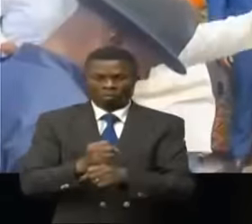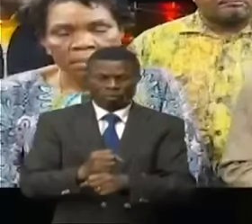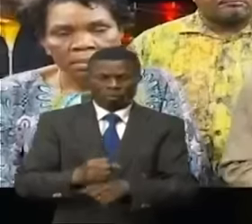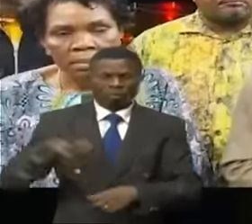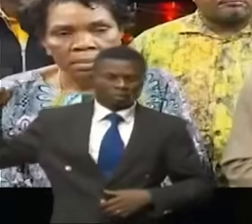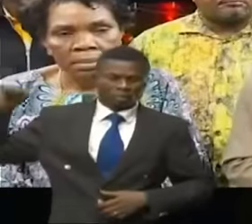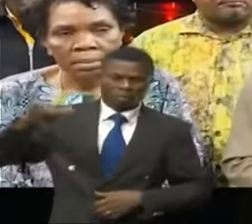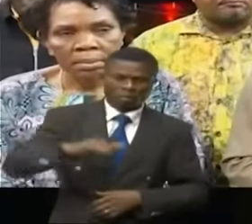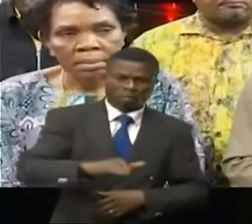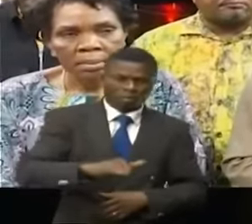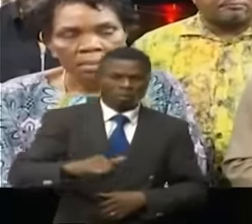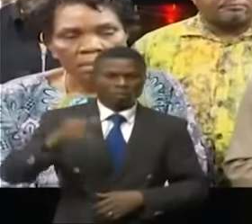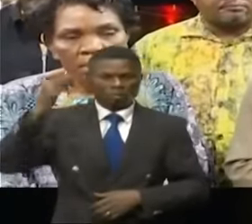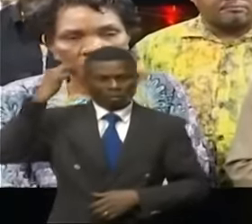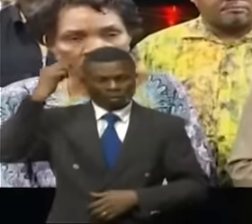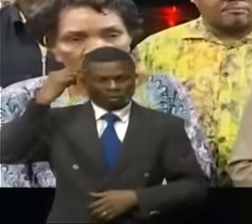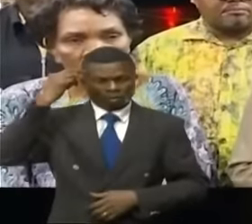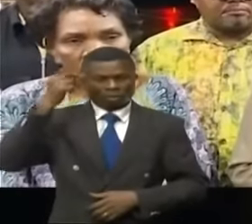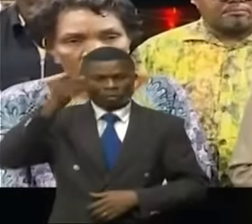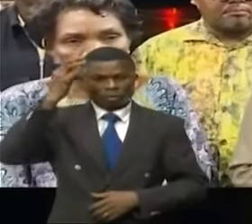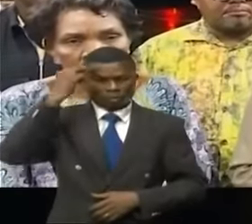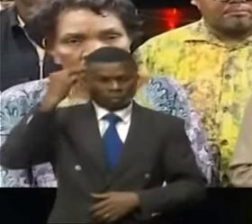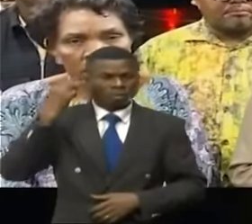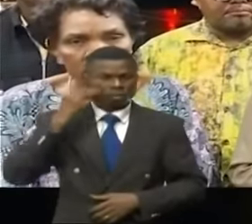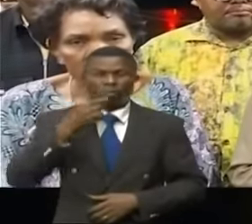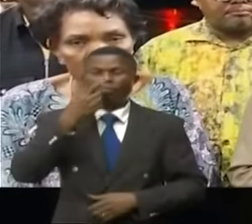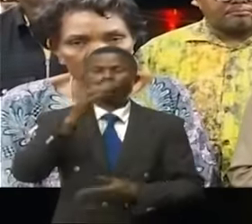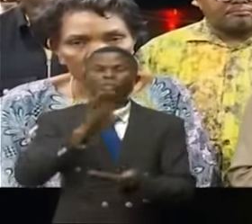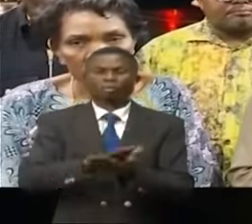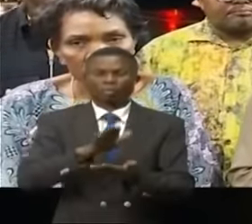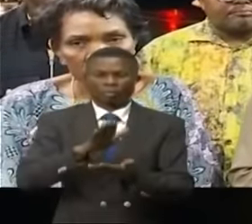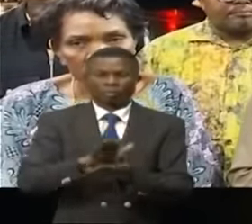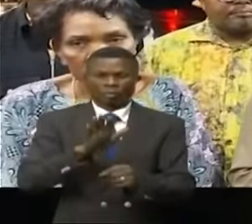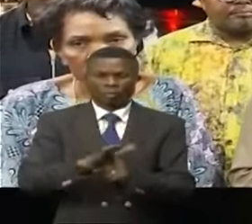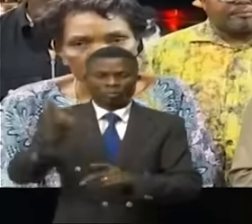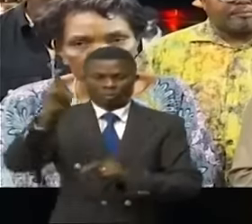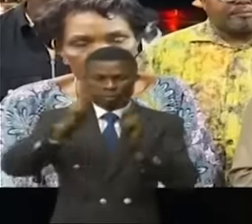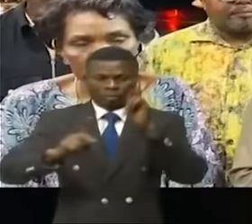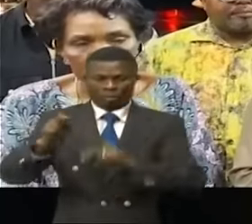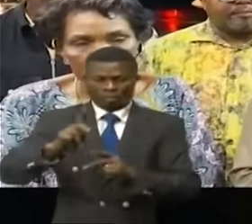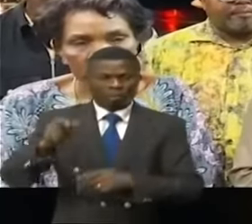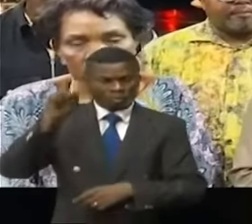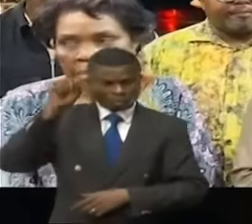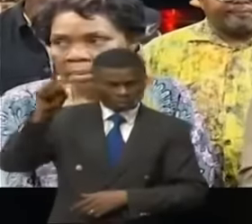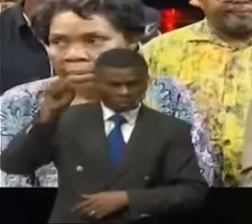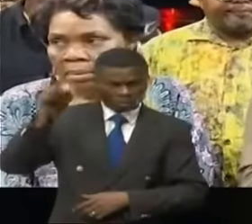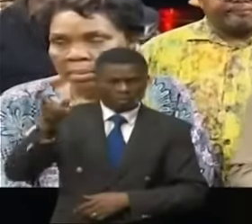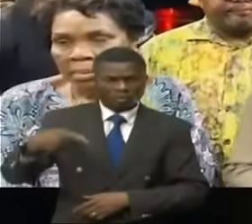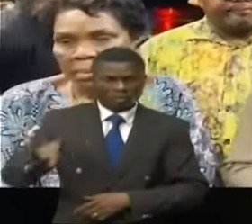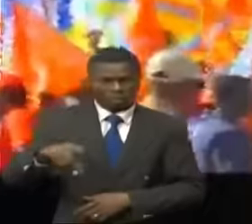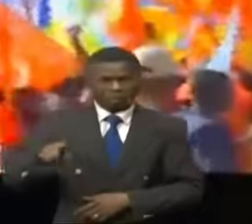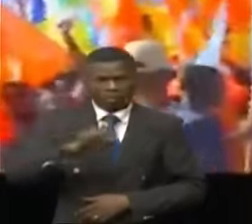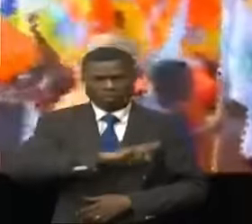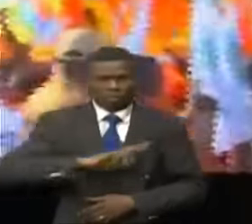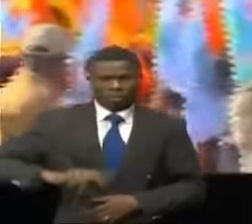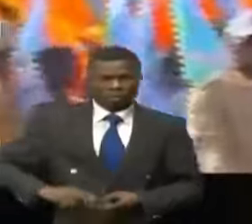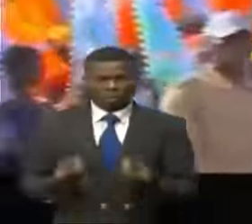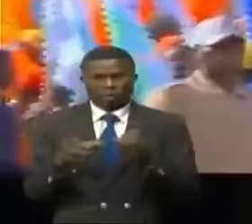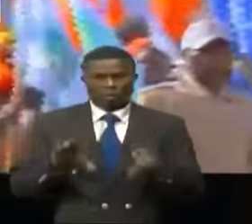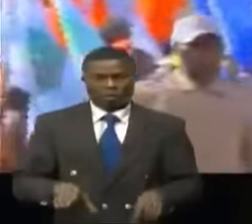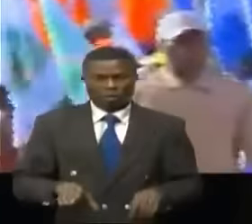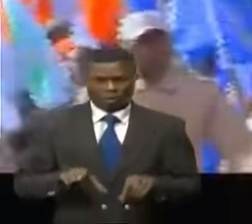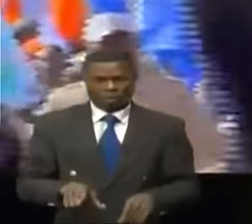de l'avion, le chef du gouvernement a remercié de vive voix la population de ses coins de la République démocratique du